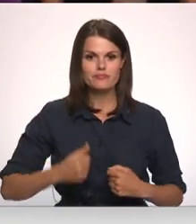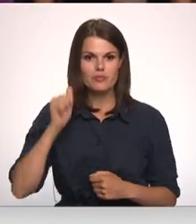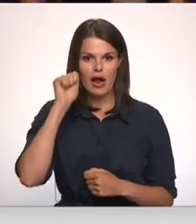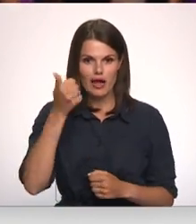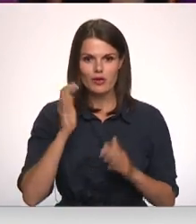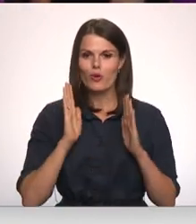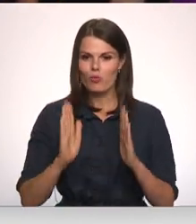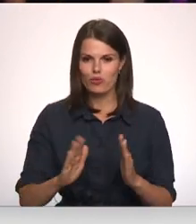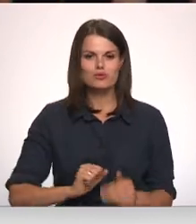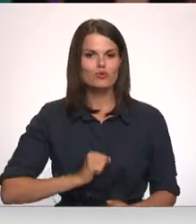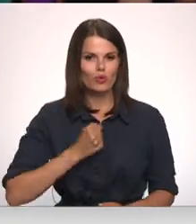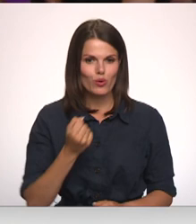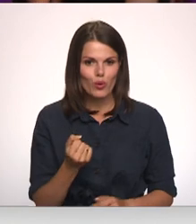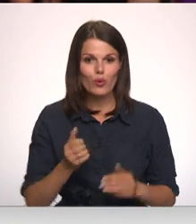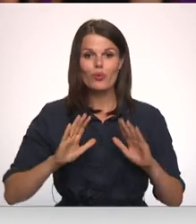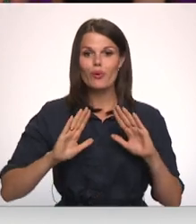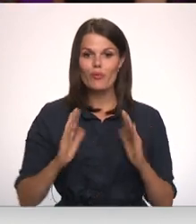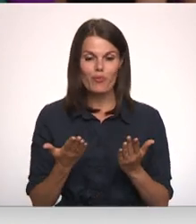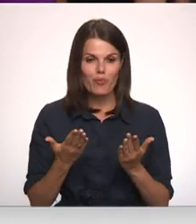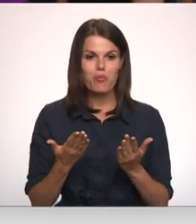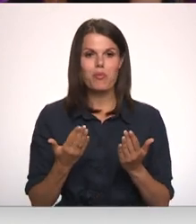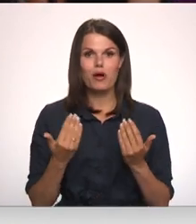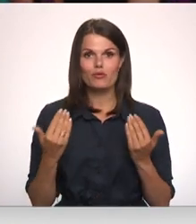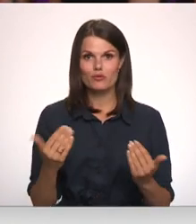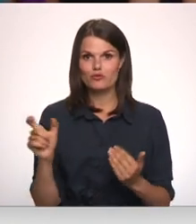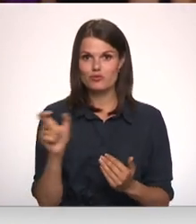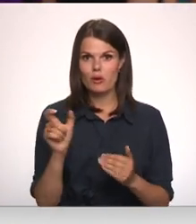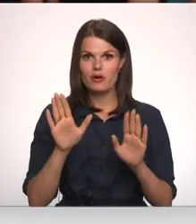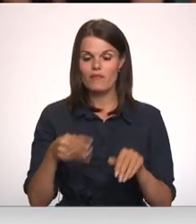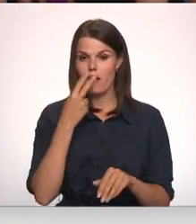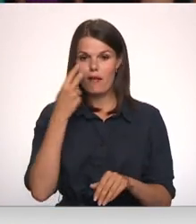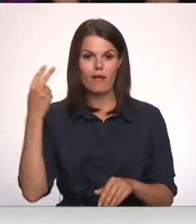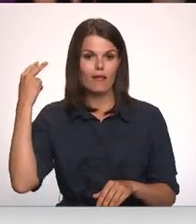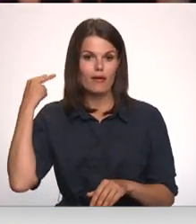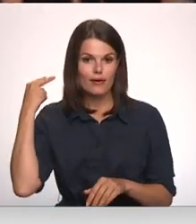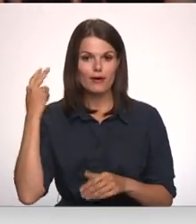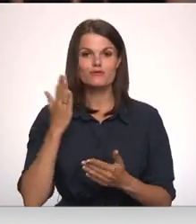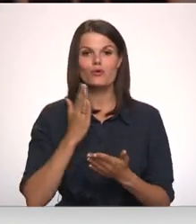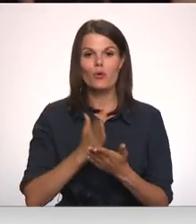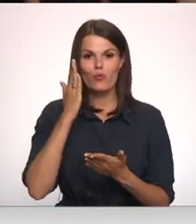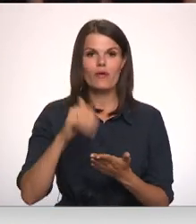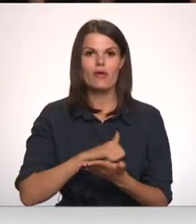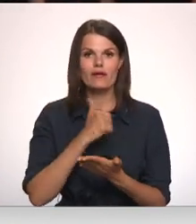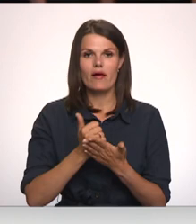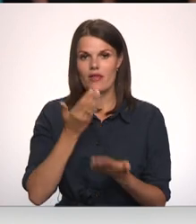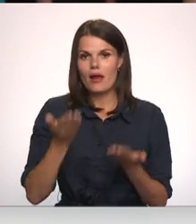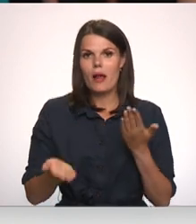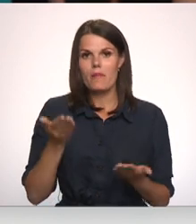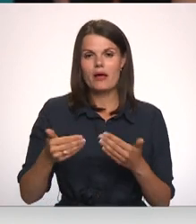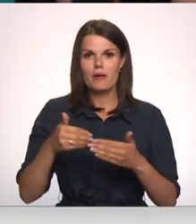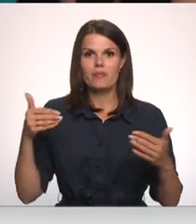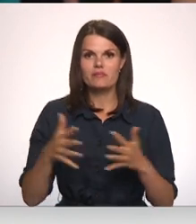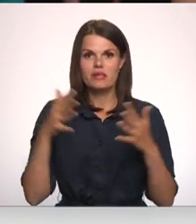nebūs nemaz viegli. Bet kā droši vien var šobrīd redzēt aiz muguras, tad notiek ģenerāla mēģinājums lielajam